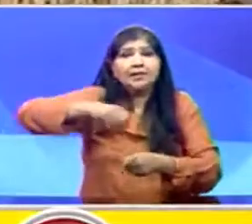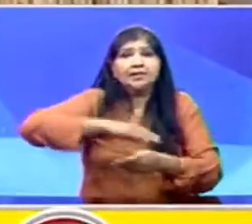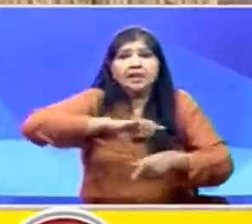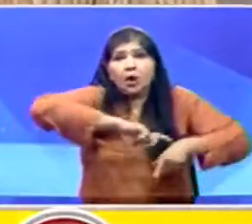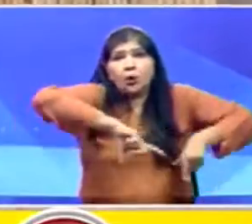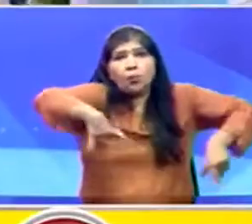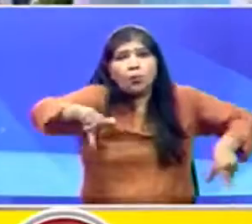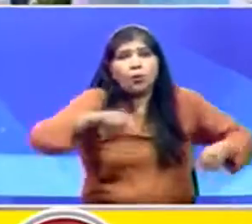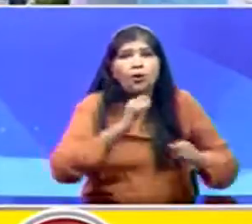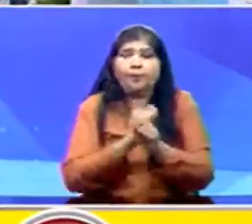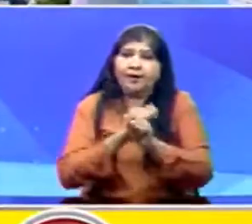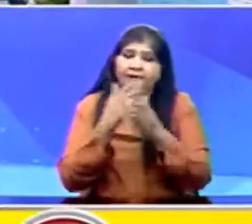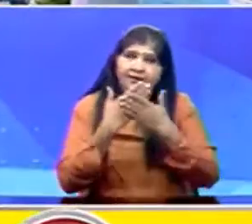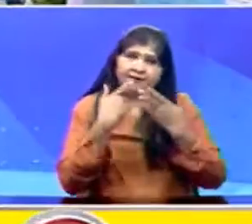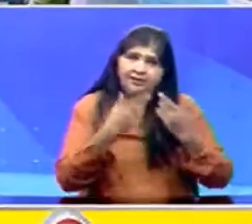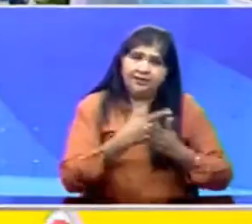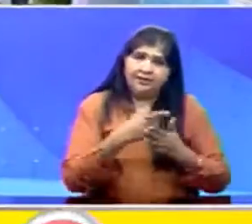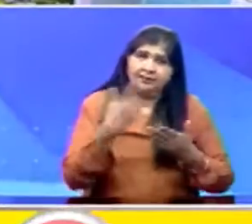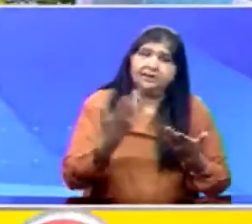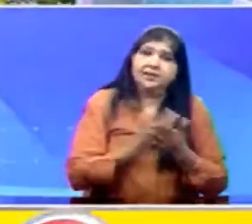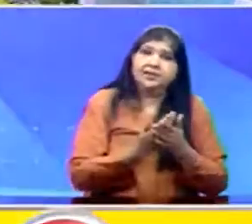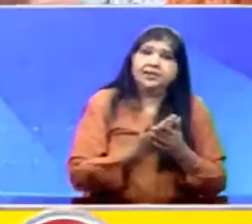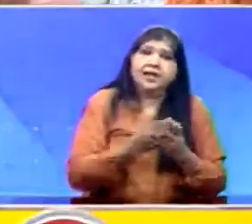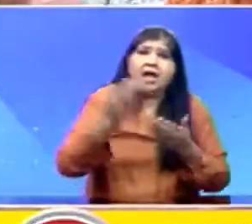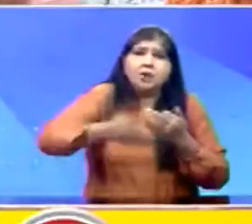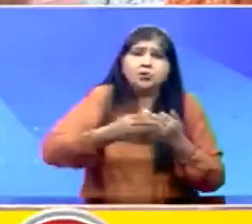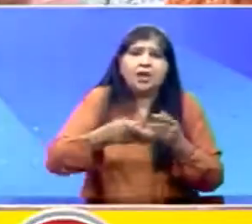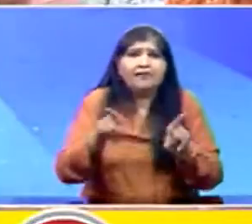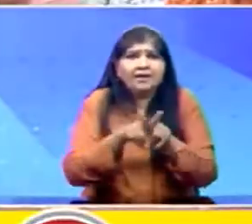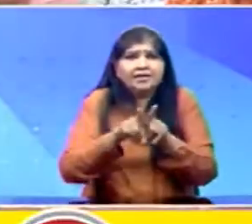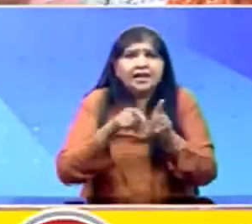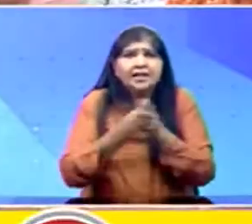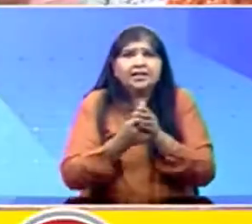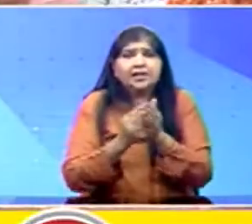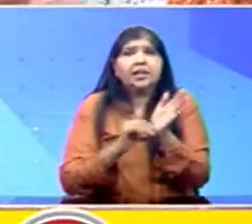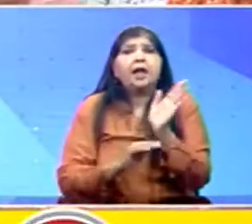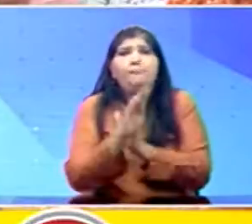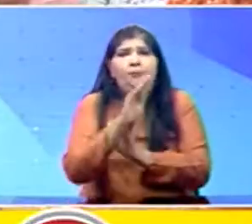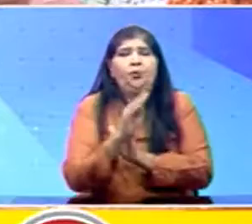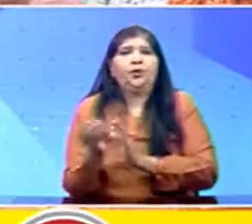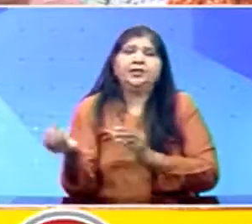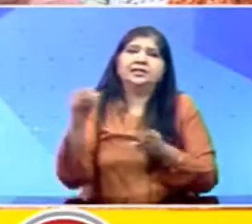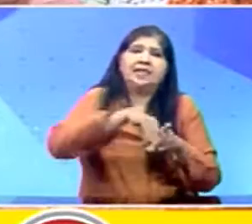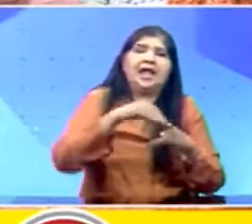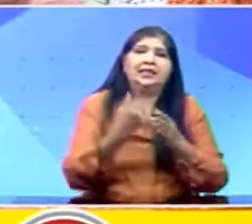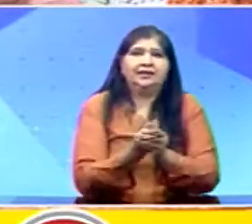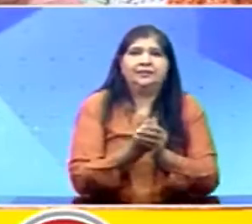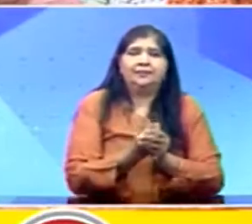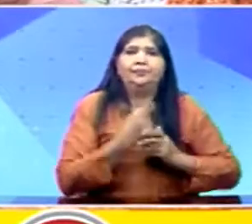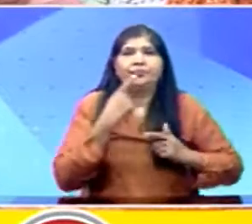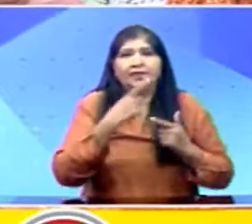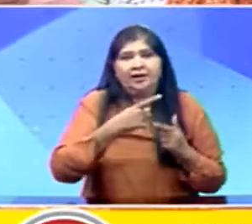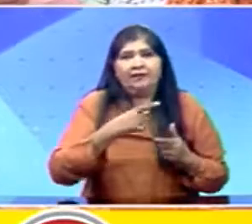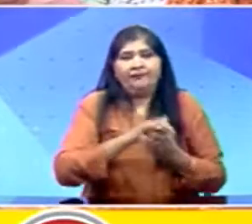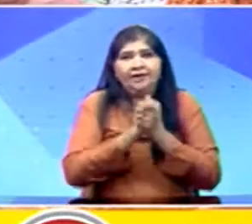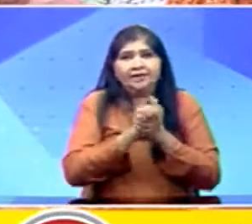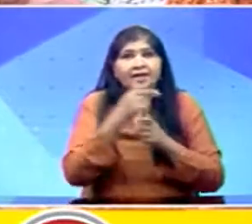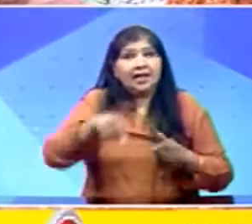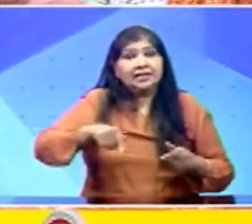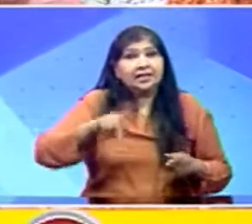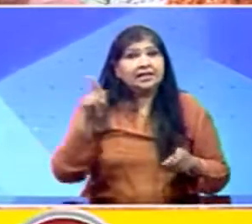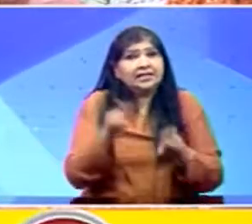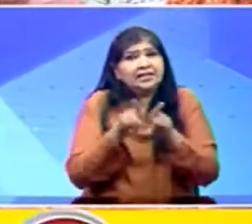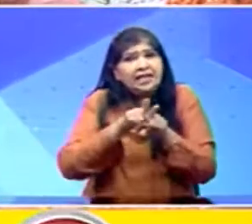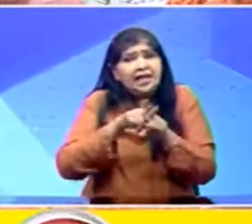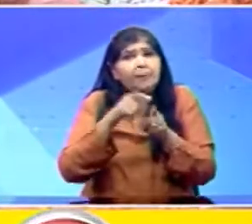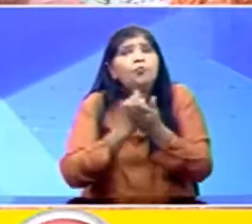यानि स्वच्थता भी और विकास भी साध्यों ऐसा ही